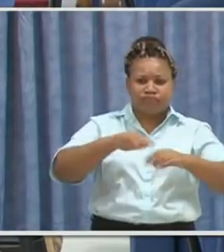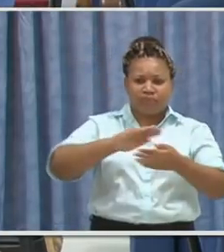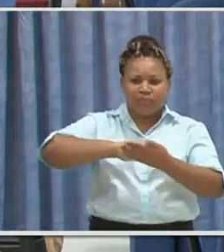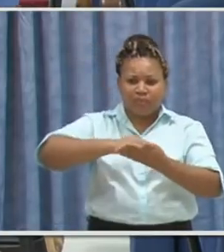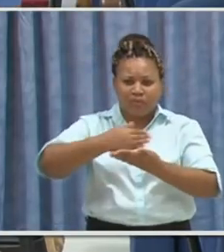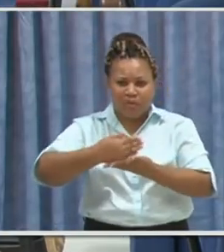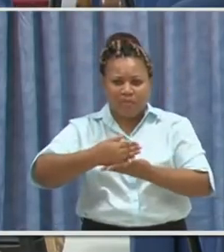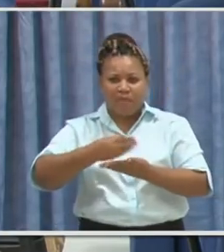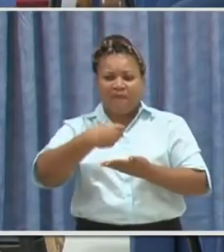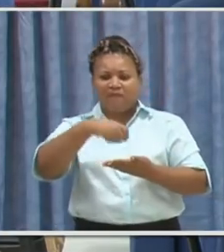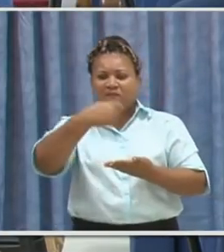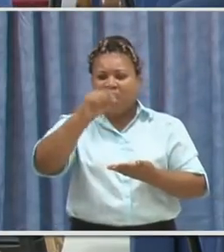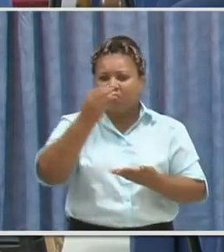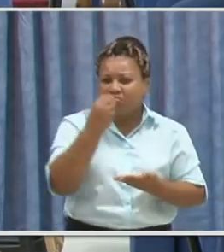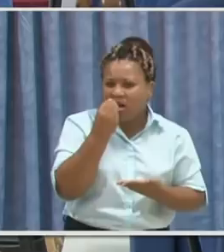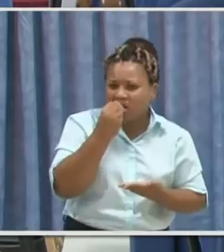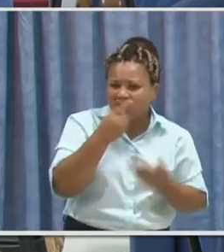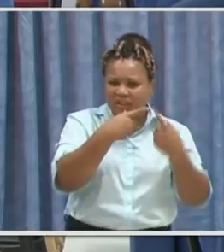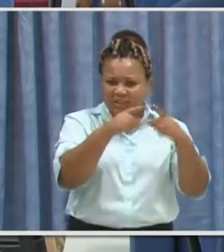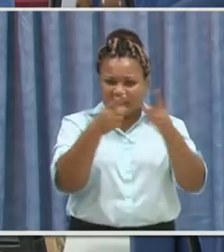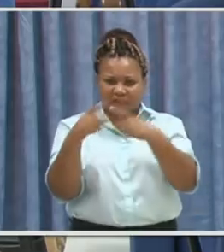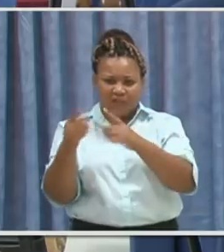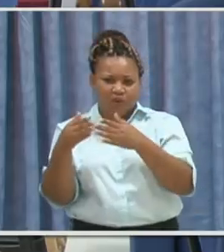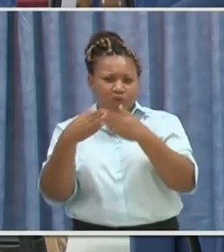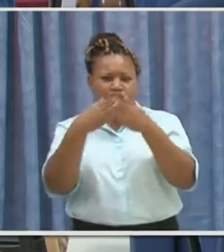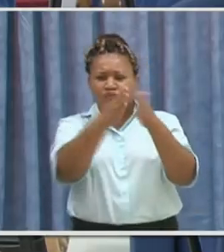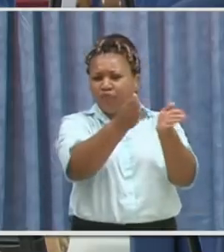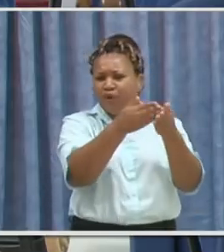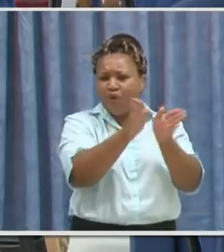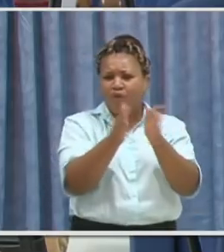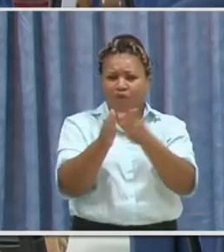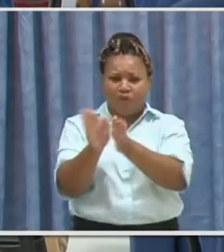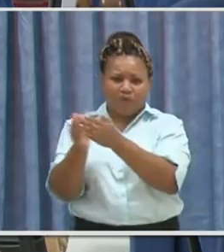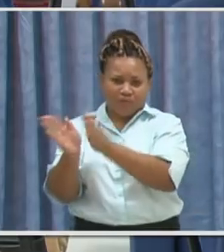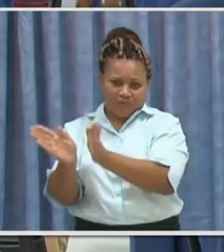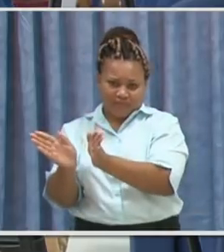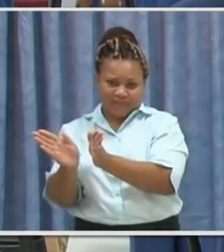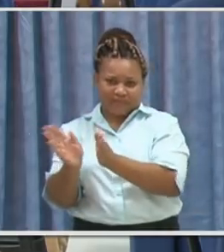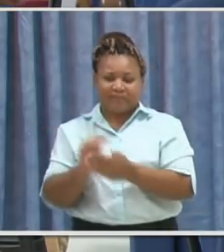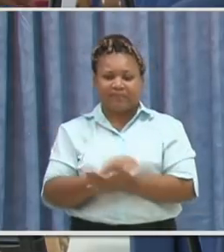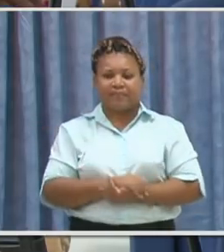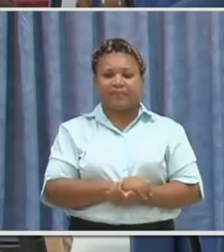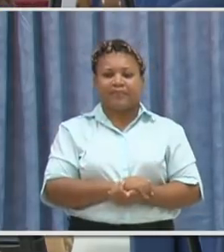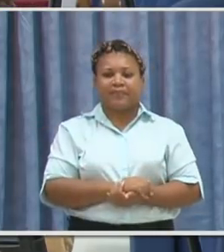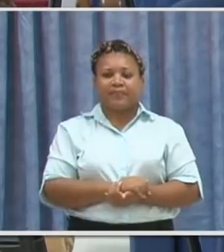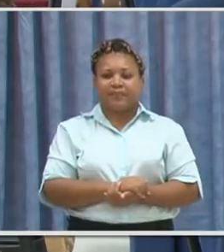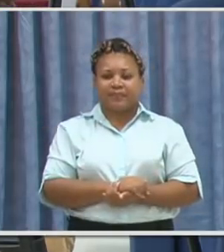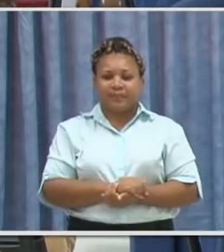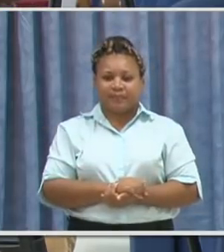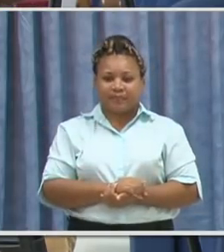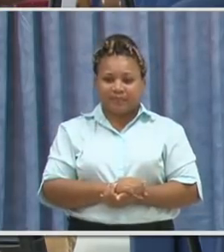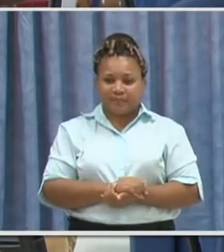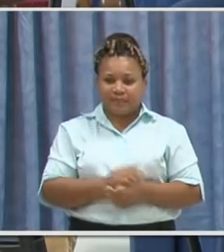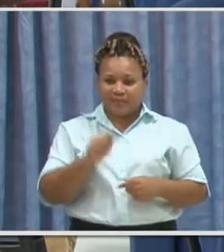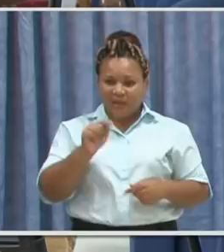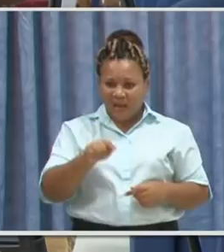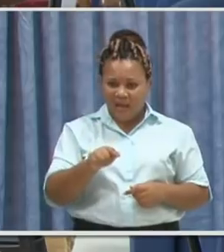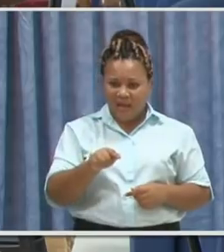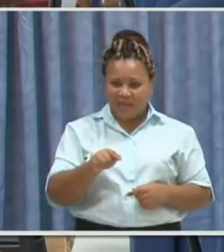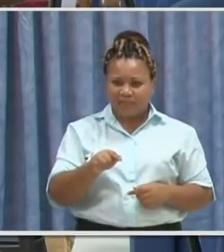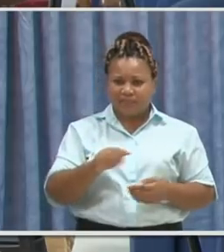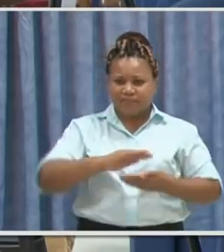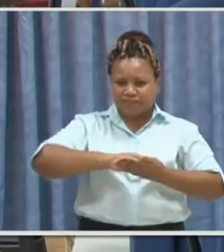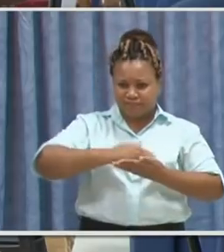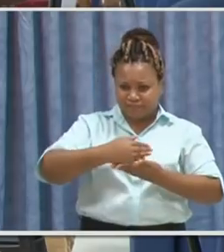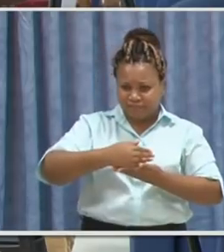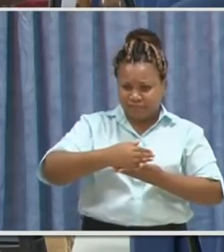une il y en a ben si dimon pas trop comprend bien par il y en a ben full outlet qui sont bas aussi y opérationnel ensemble avec son